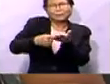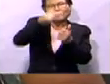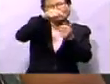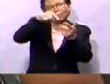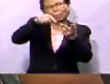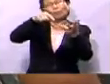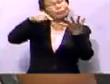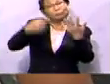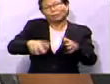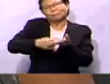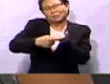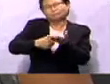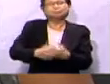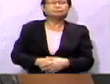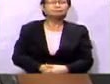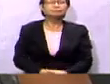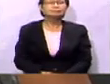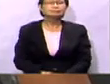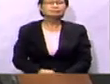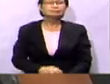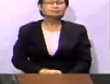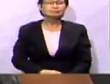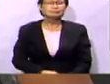perkara. Antaranya adalah